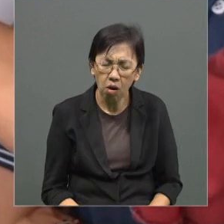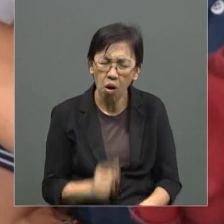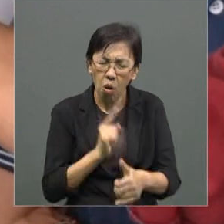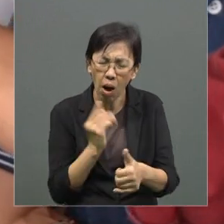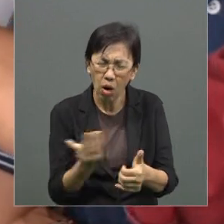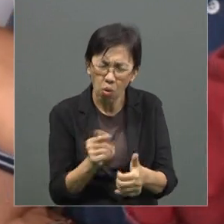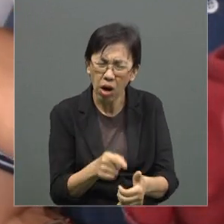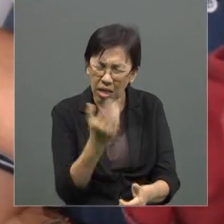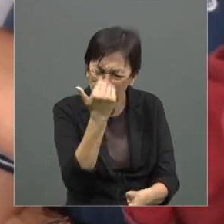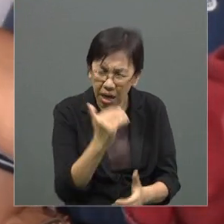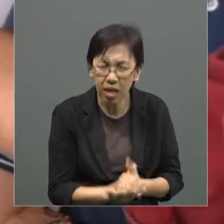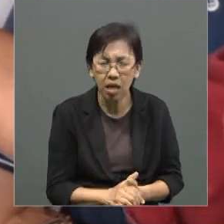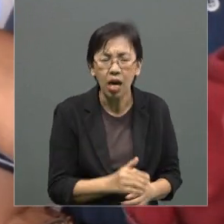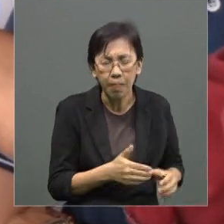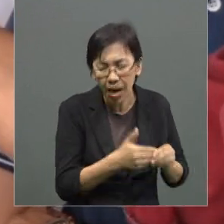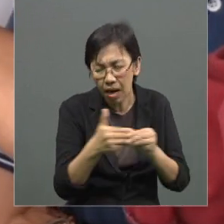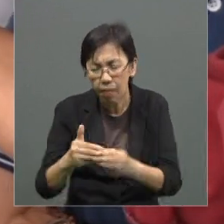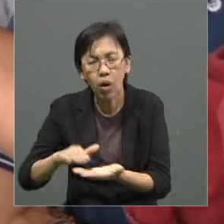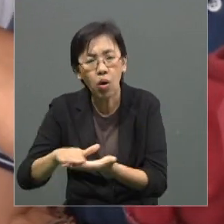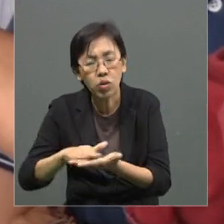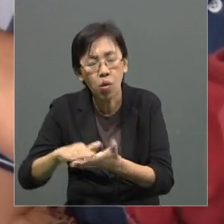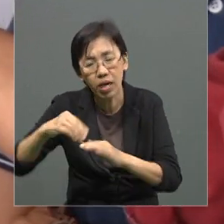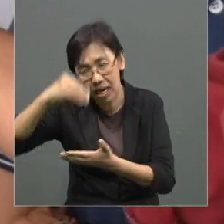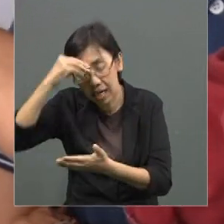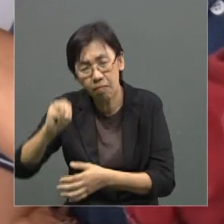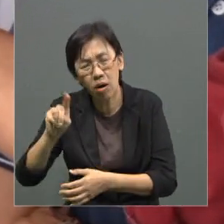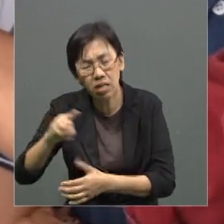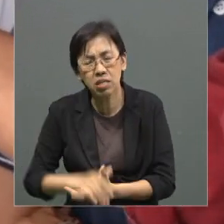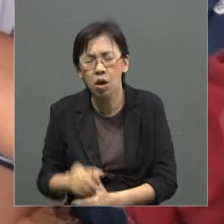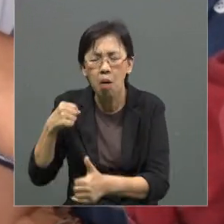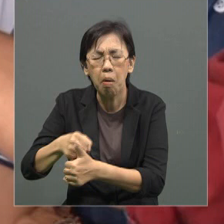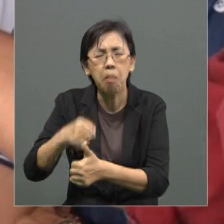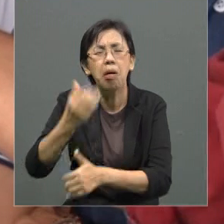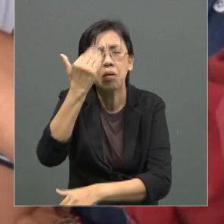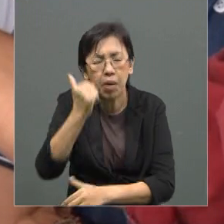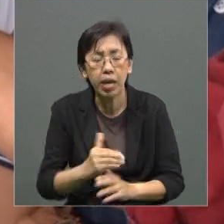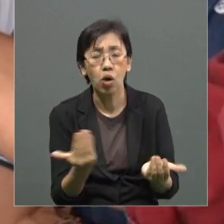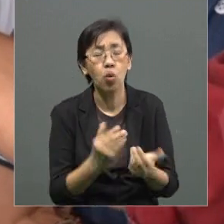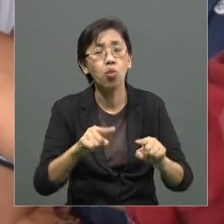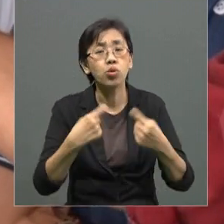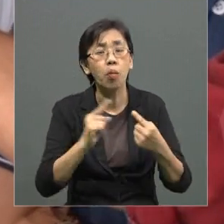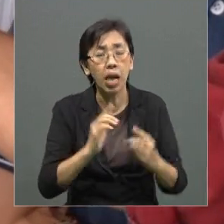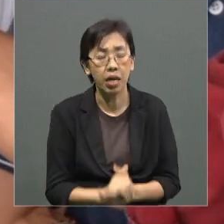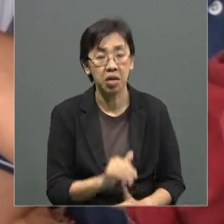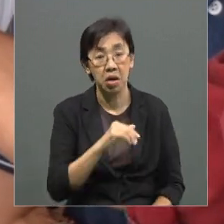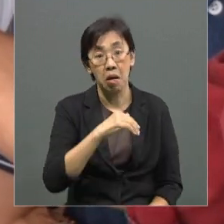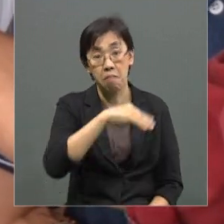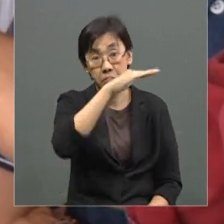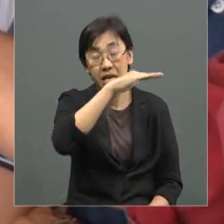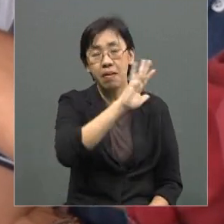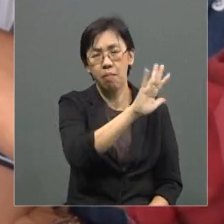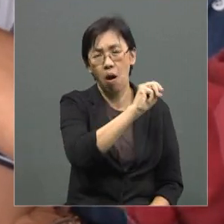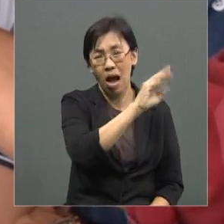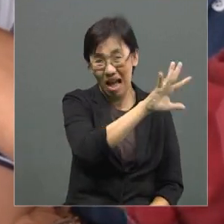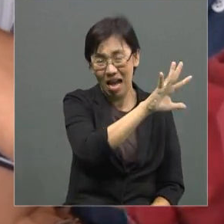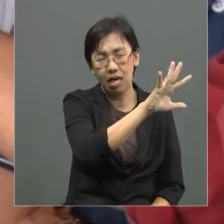ตือนลูกและพาลูกไปขอโทษน้องม.1 ทีนี้ถามว่าแล้วไปทำน้องเขาทำไมลูกก็ตอบครับว่าโดนรุ่นพี่ม.5 บังคับ